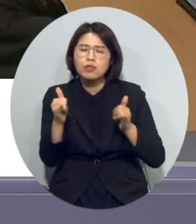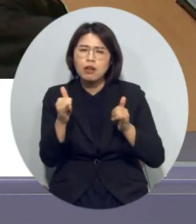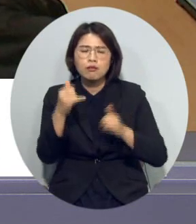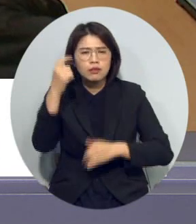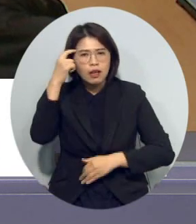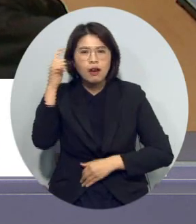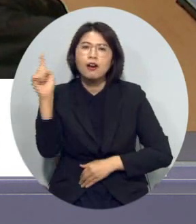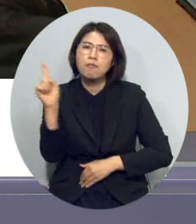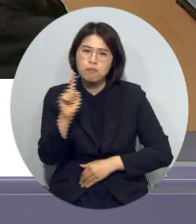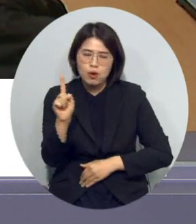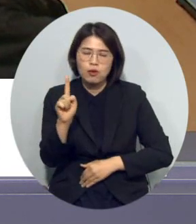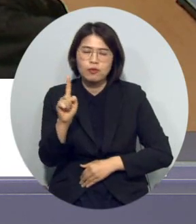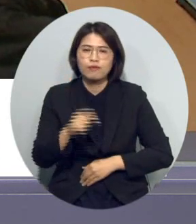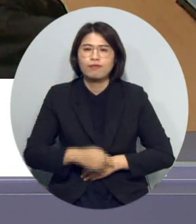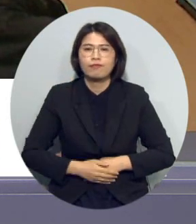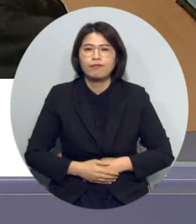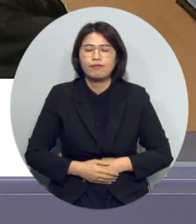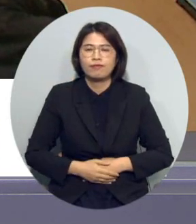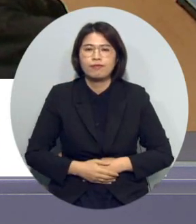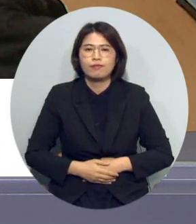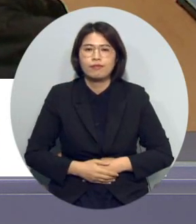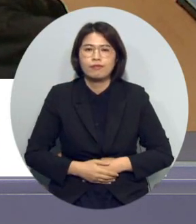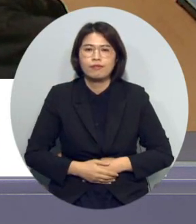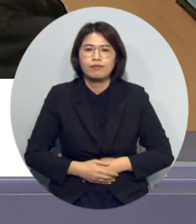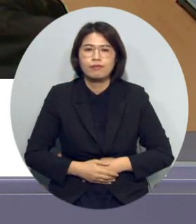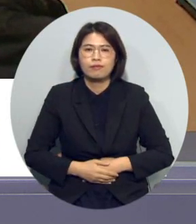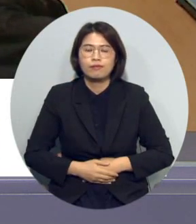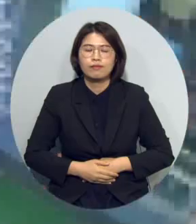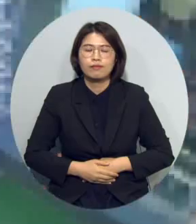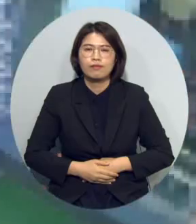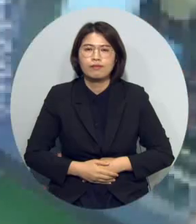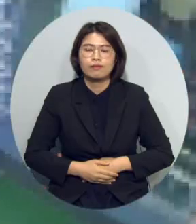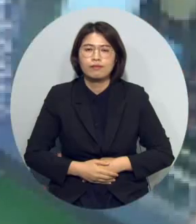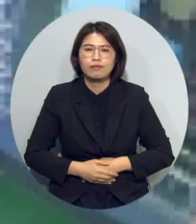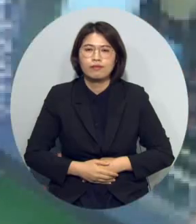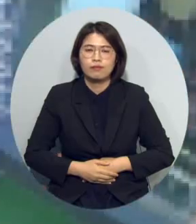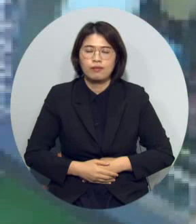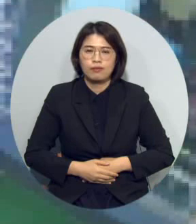어떻게 받아들일지 양관희 기자가 만나봤습니다.